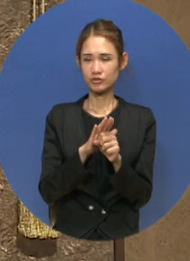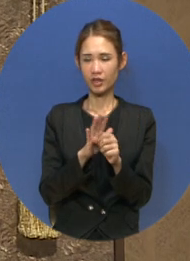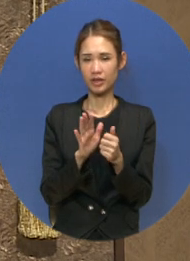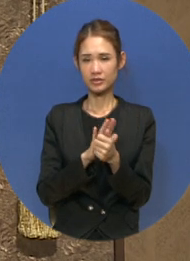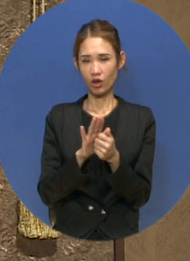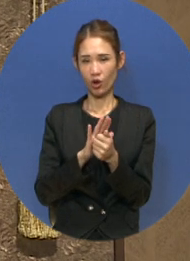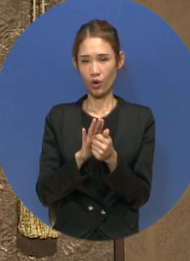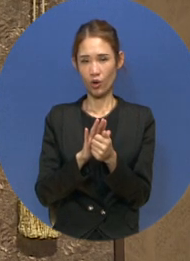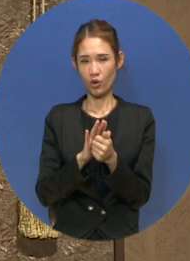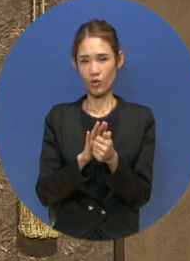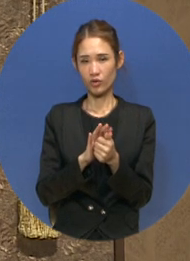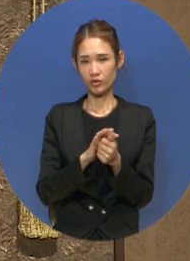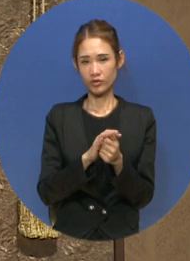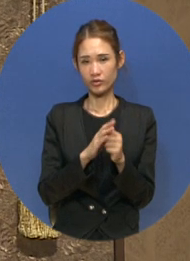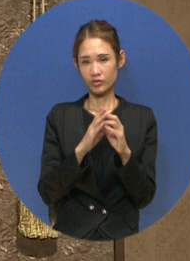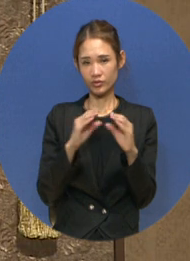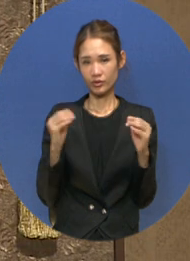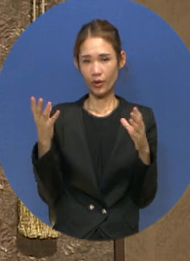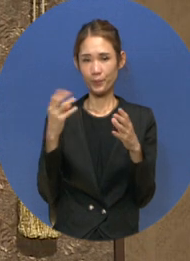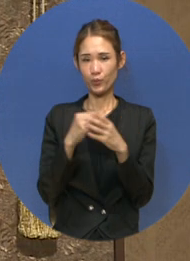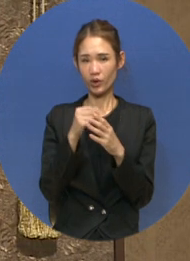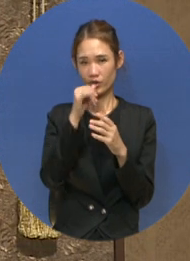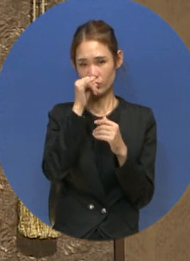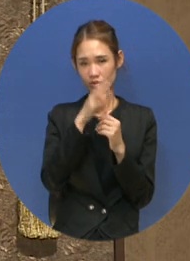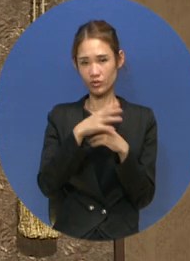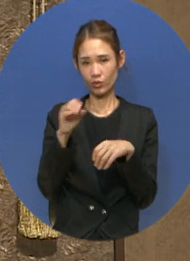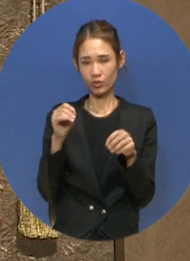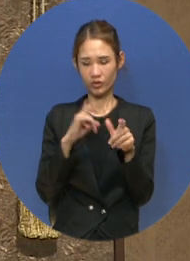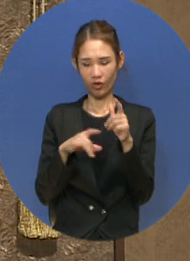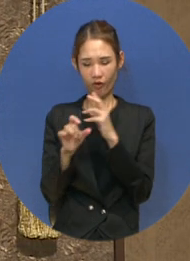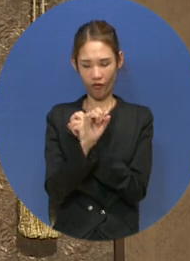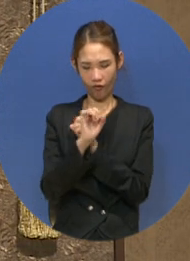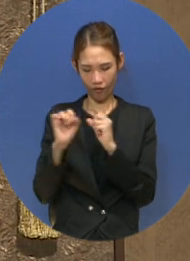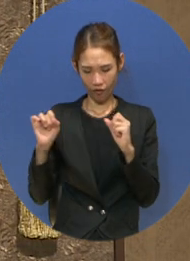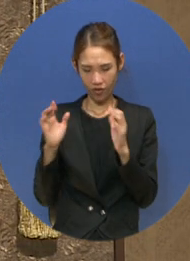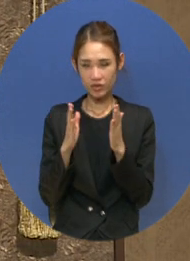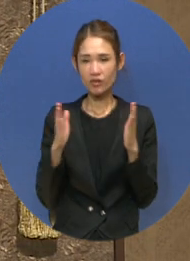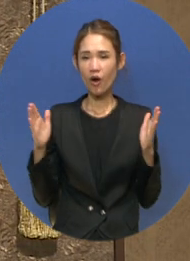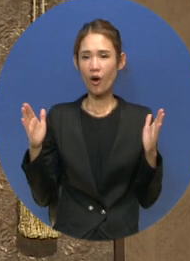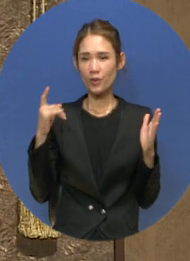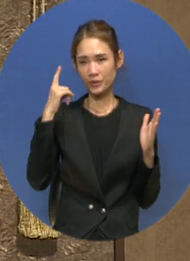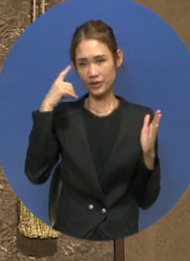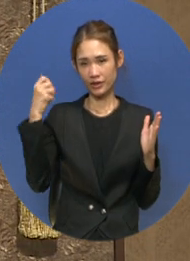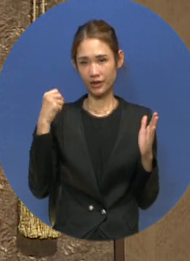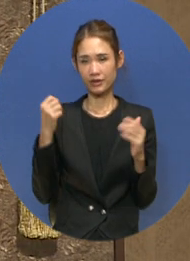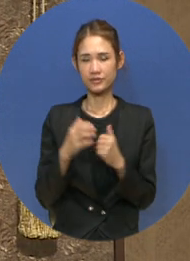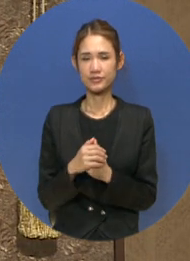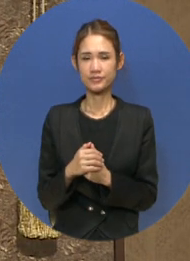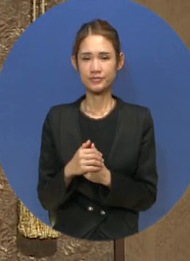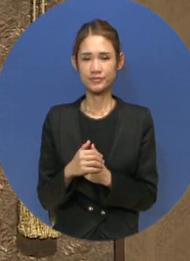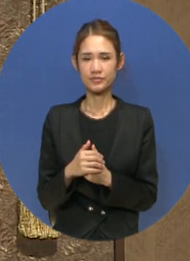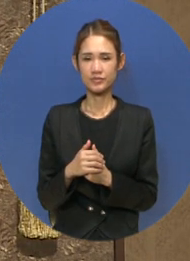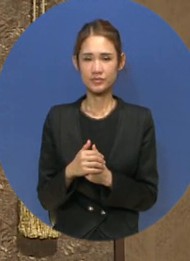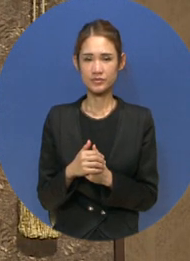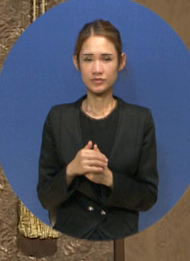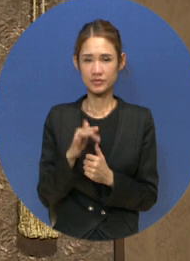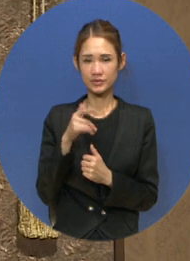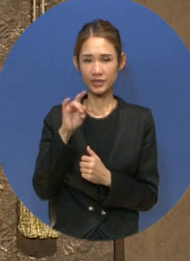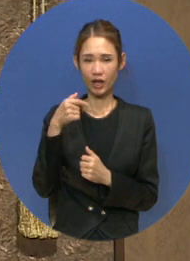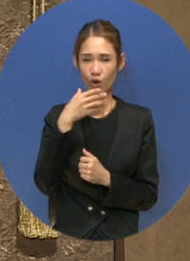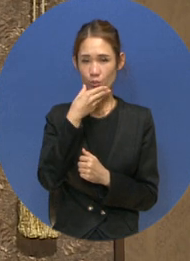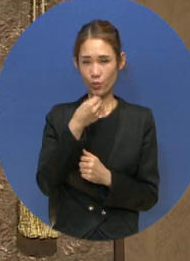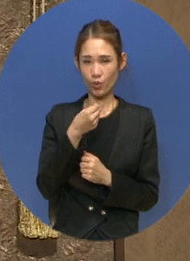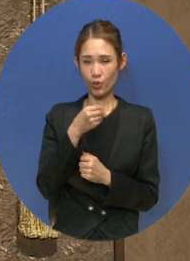서비스가 하드웨어와 소프트웨어를 포함하기 때문에 오히려 더 포괄적인 개념이라고 이해할 수 있고요. 네. 재가복지라고 하는